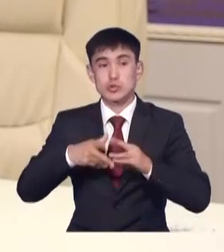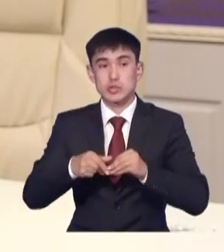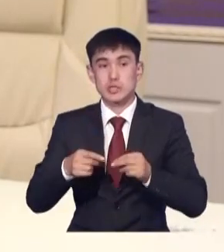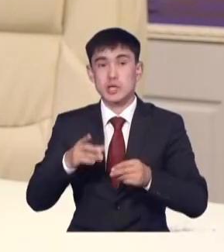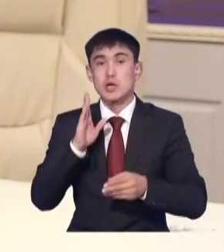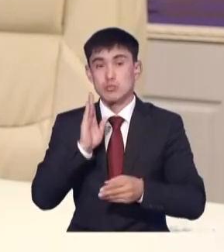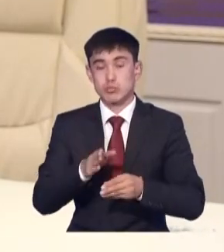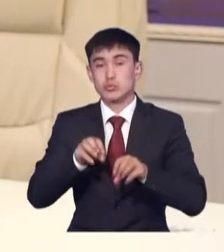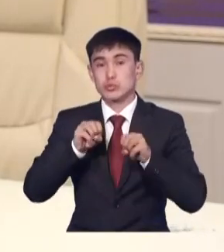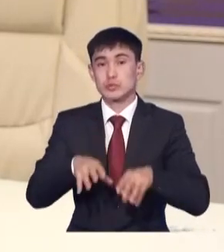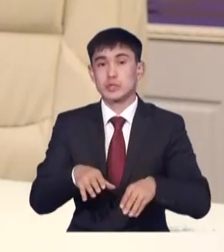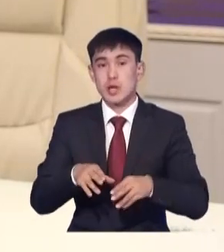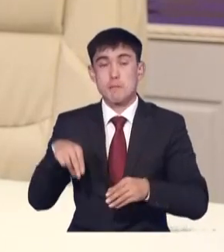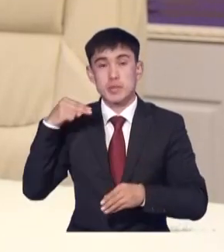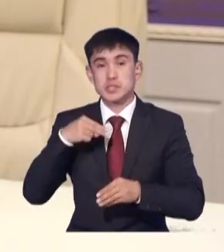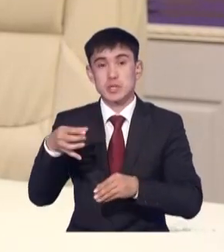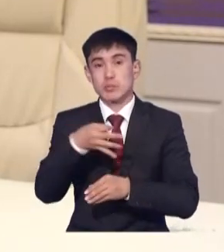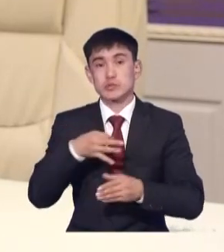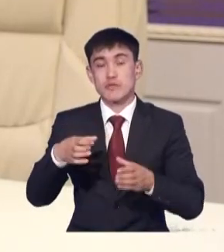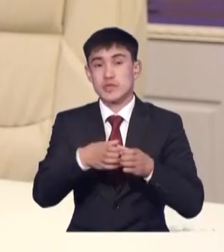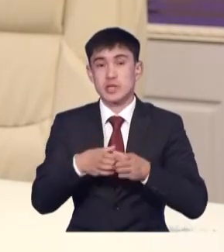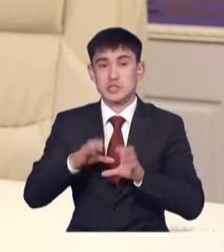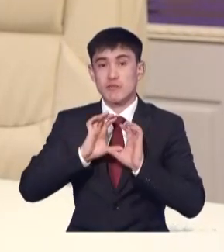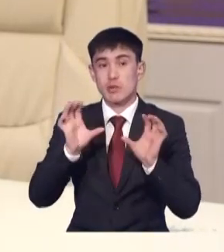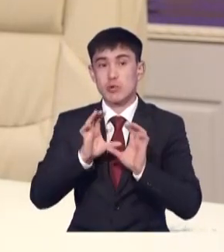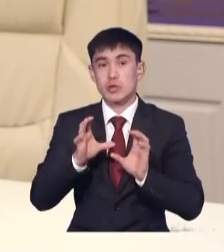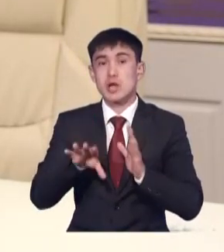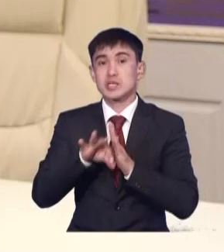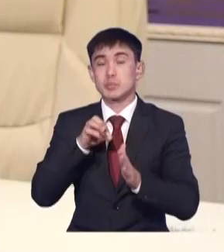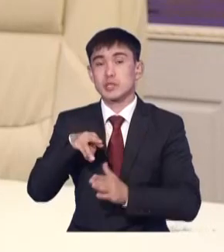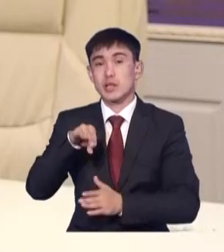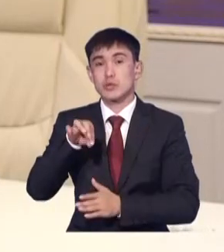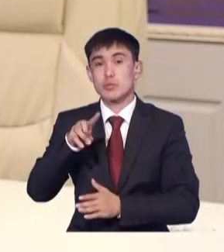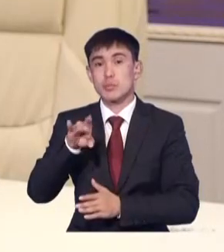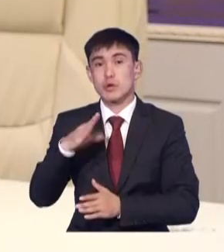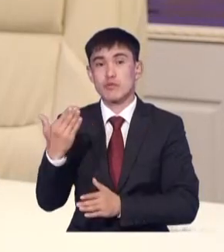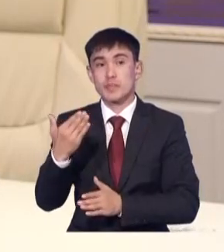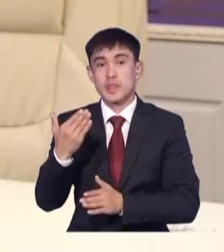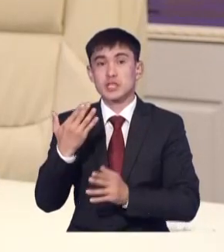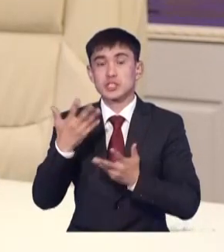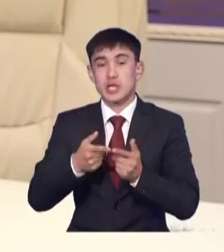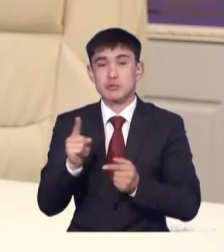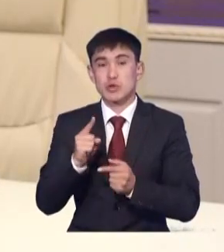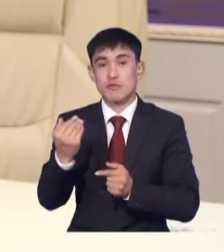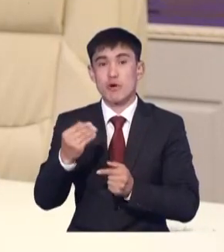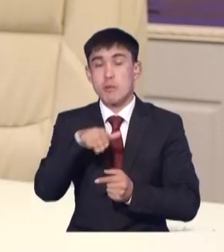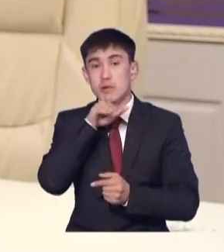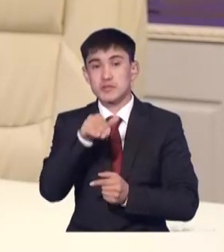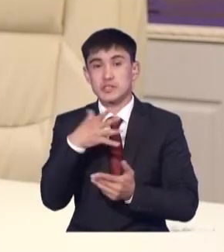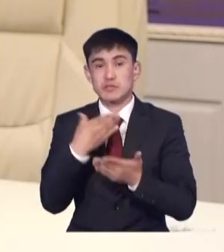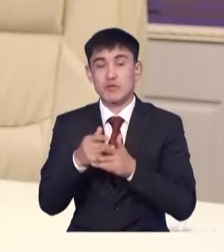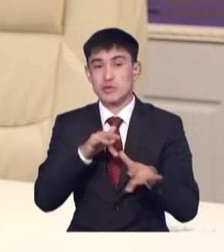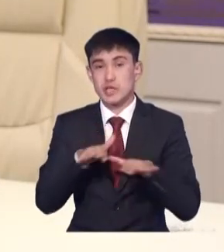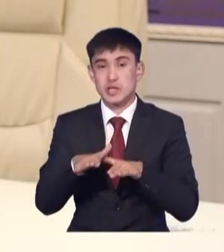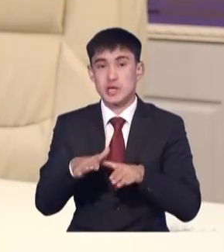не заставят себя ждать. Президентом областной федерации волейбола мы избрали Талгата Умирбекова. Считаем его профессионалом своего